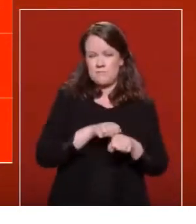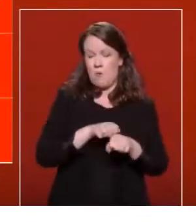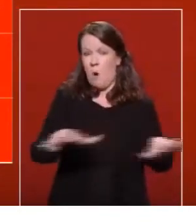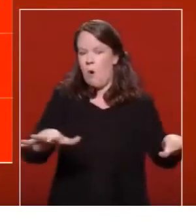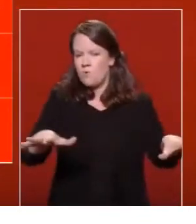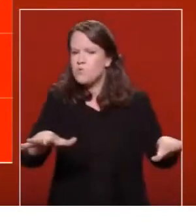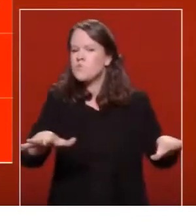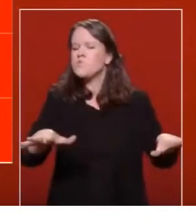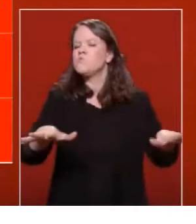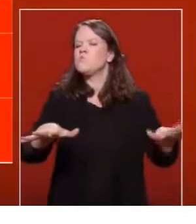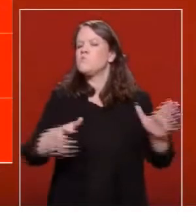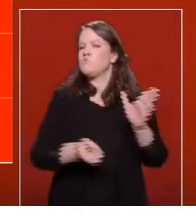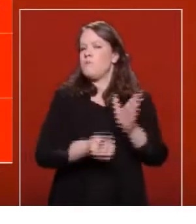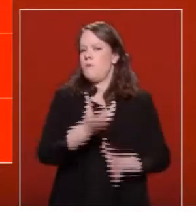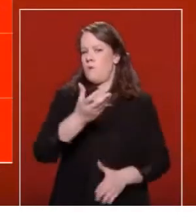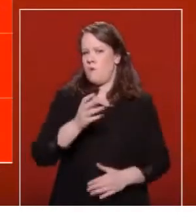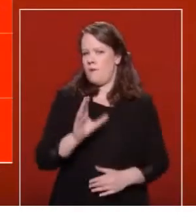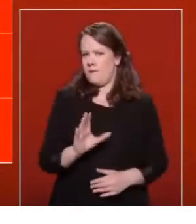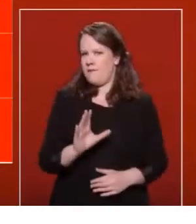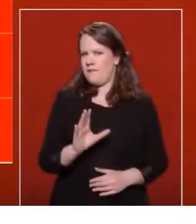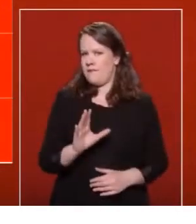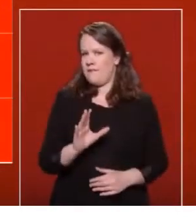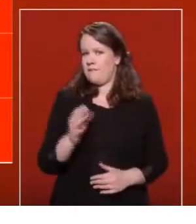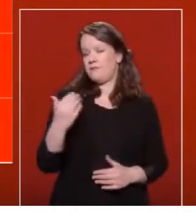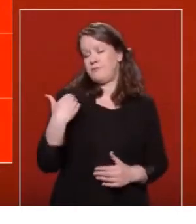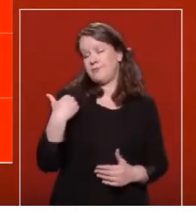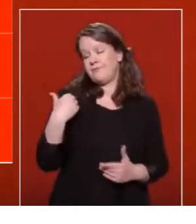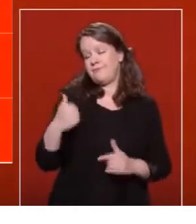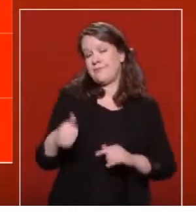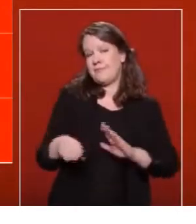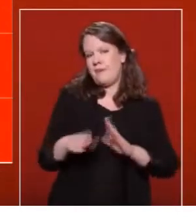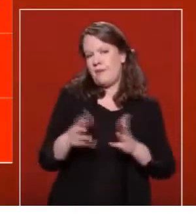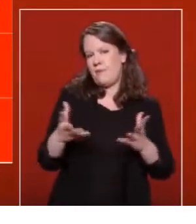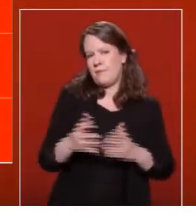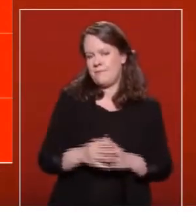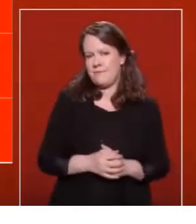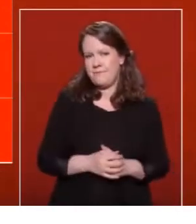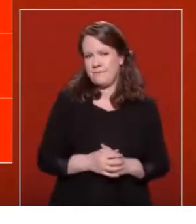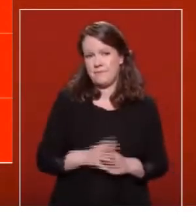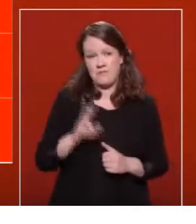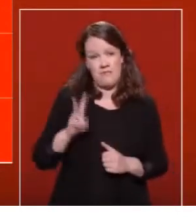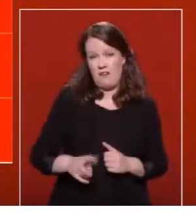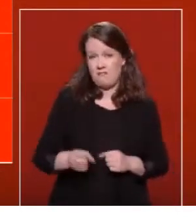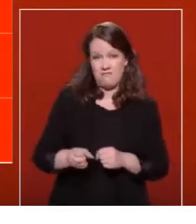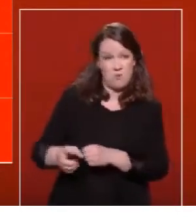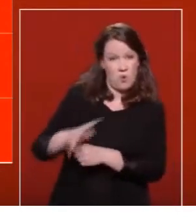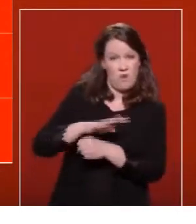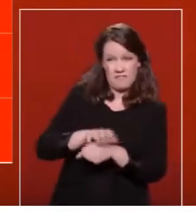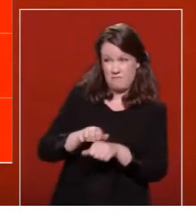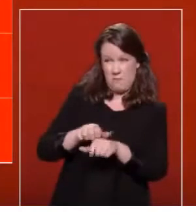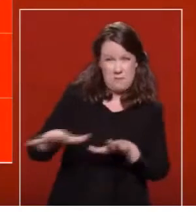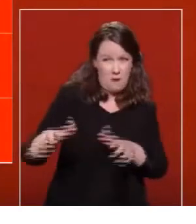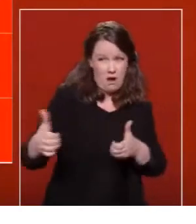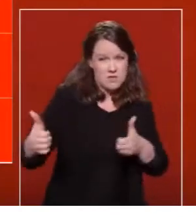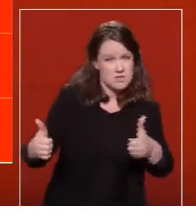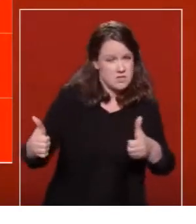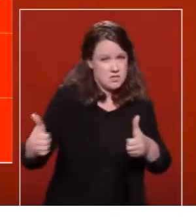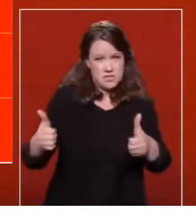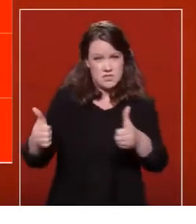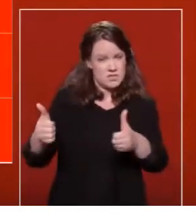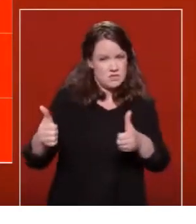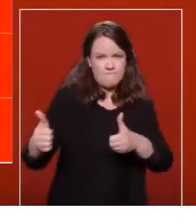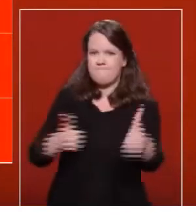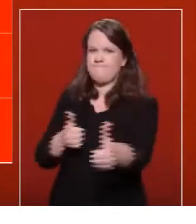Depuis, au fond, les premiers jours du mois, nous sommes entrés dans une course de vitesse. D'un côté, le déploiement